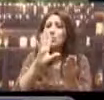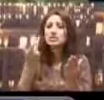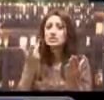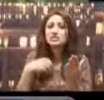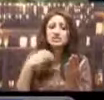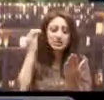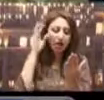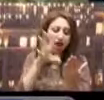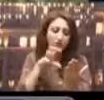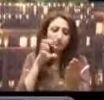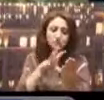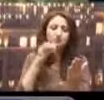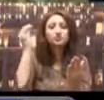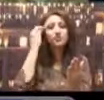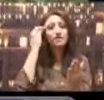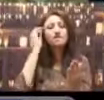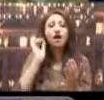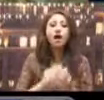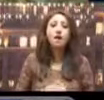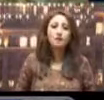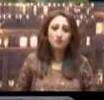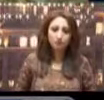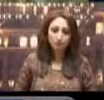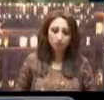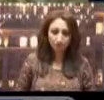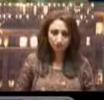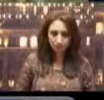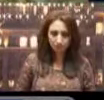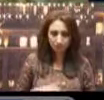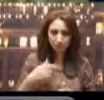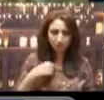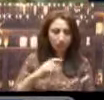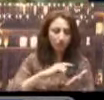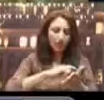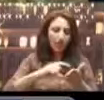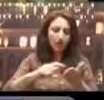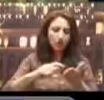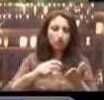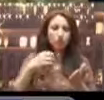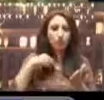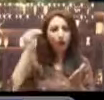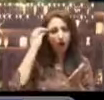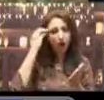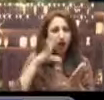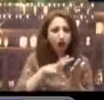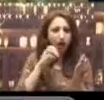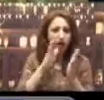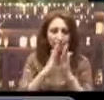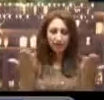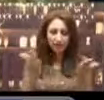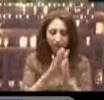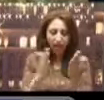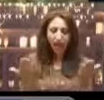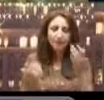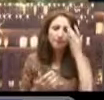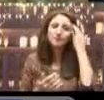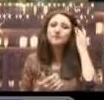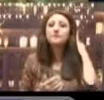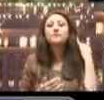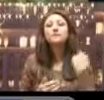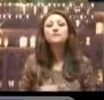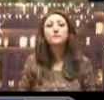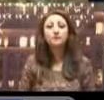وشويه كنت سمعت كذا حاجه عن حدوته النسبيه دي، بس ما كنتش عارف ان انا تعمل فيها كده يعني دي